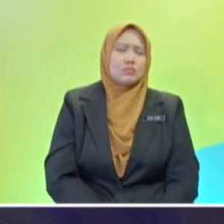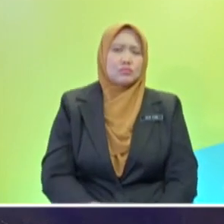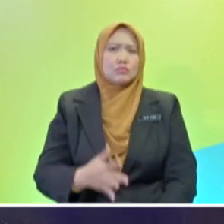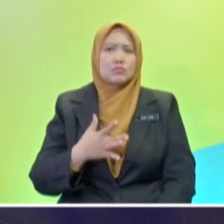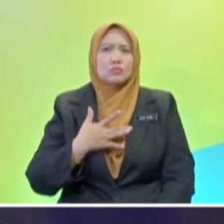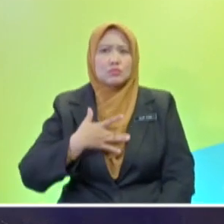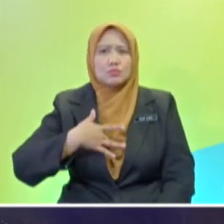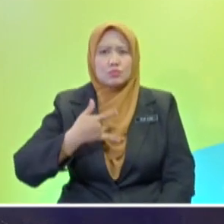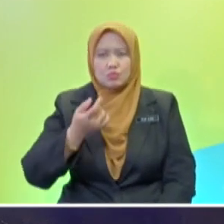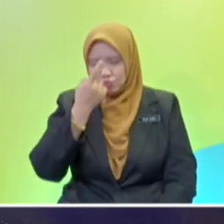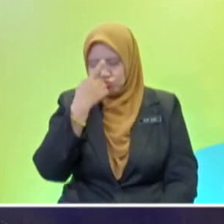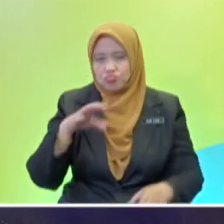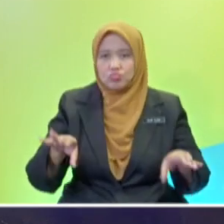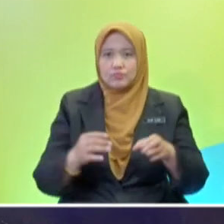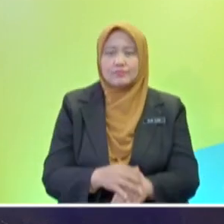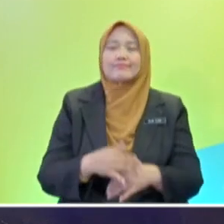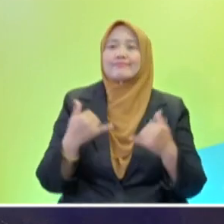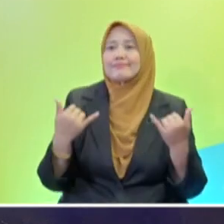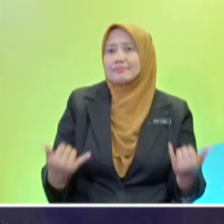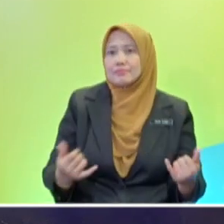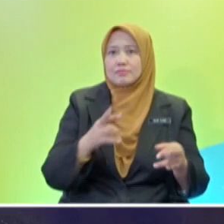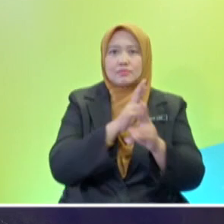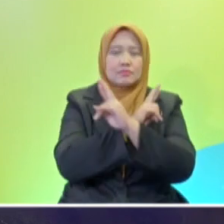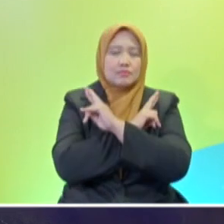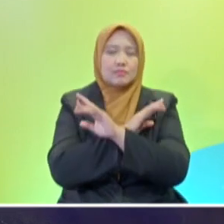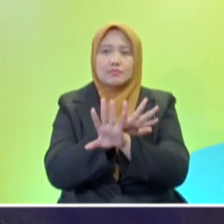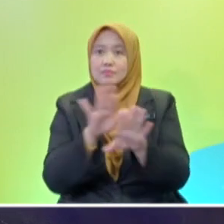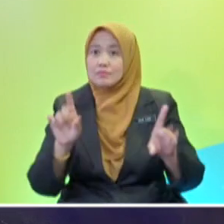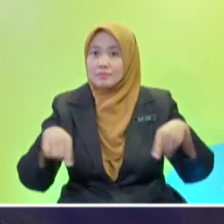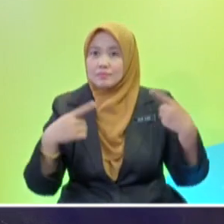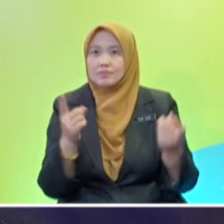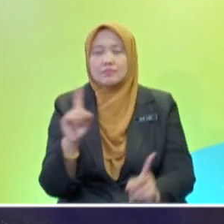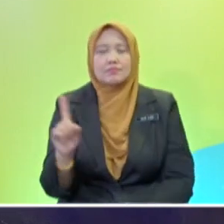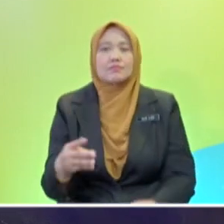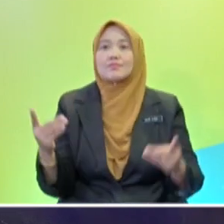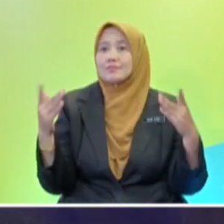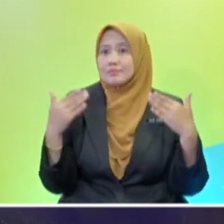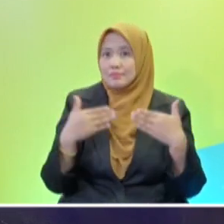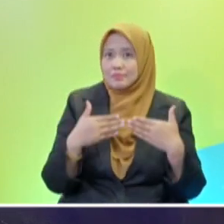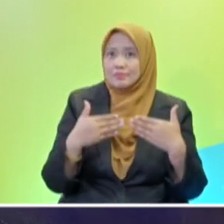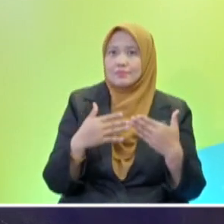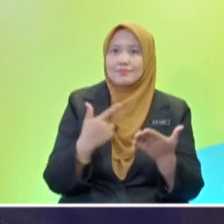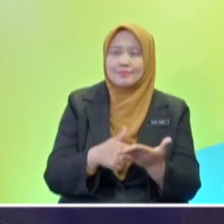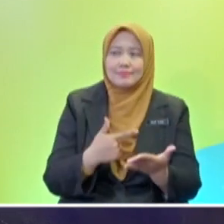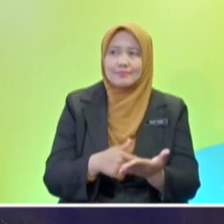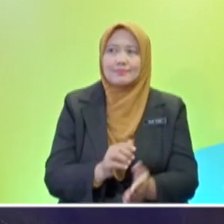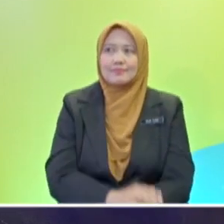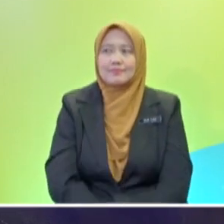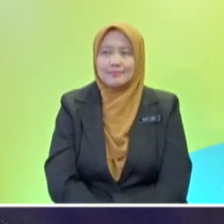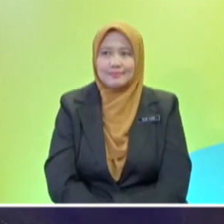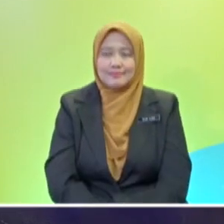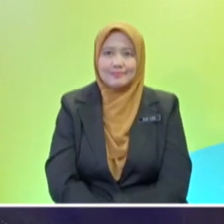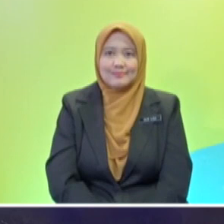kepada anda semua kita tidak benci rehat kepada anda jangan kemana selepas ini kita akan kembali dalam tahap berapa CEO